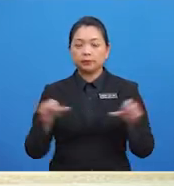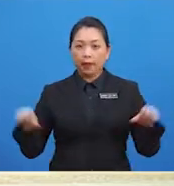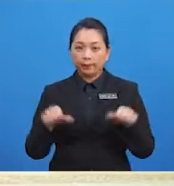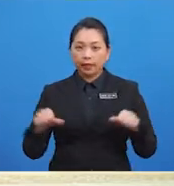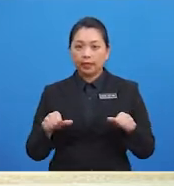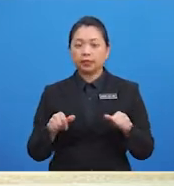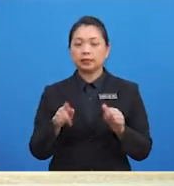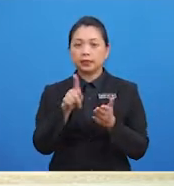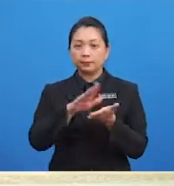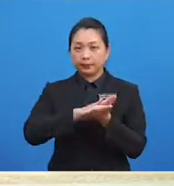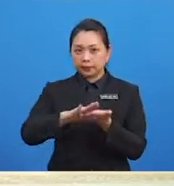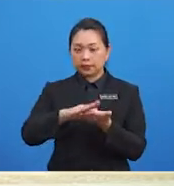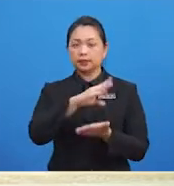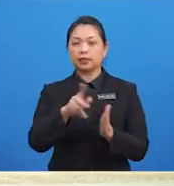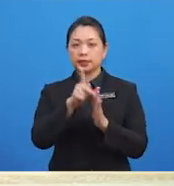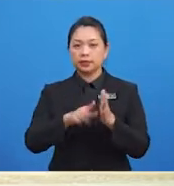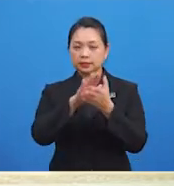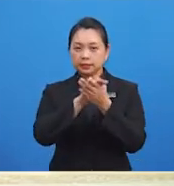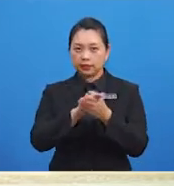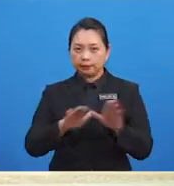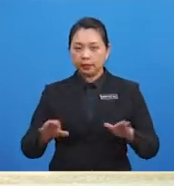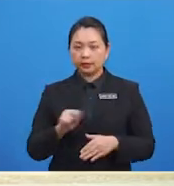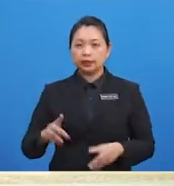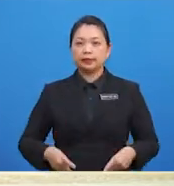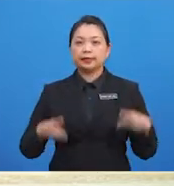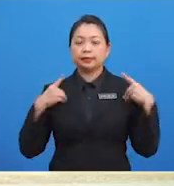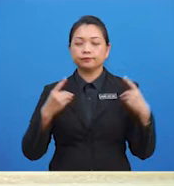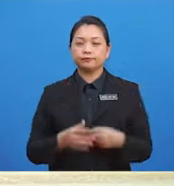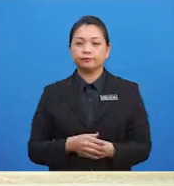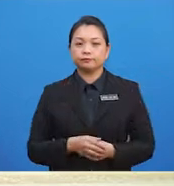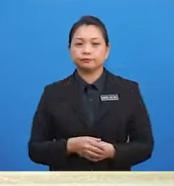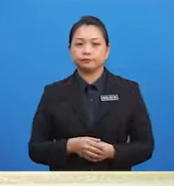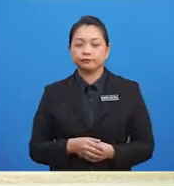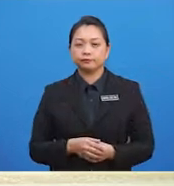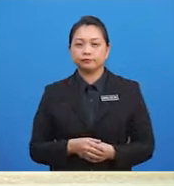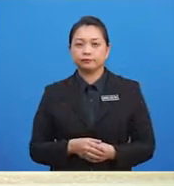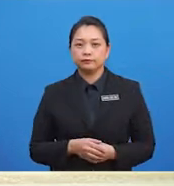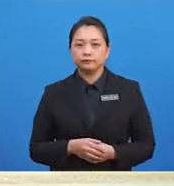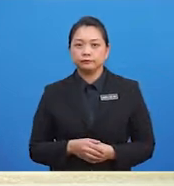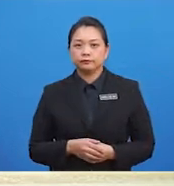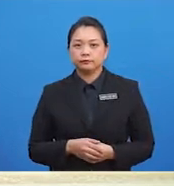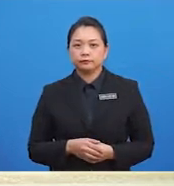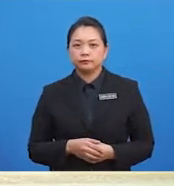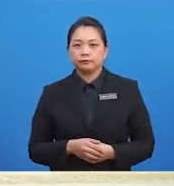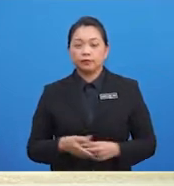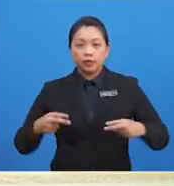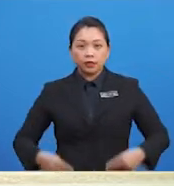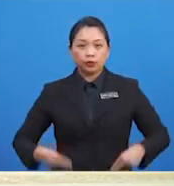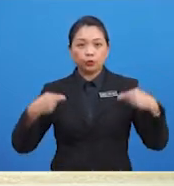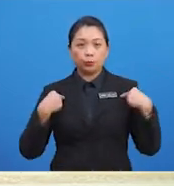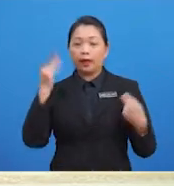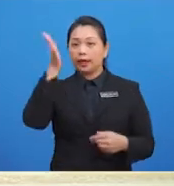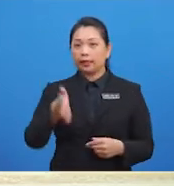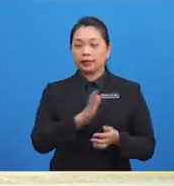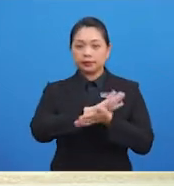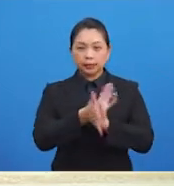keselamatan diri Dalam kehidupan harian kita Keempat Hidup kita